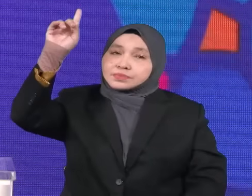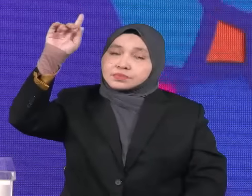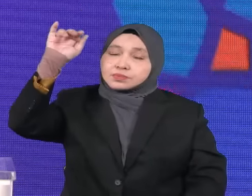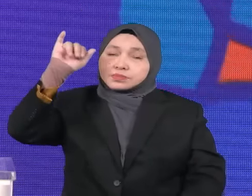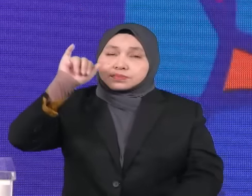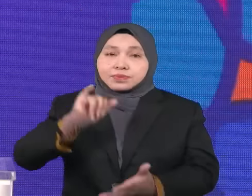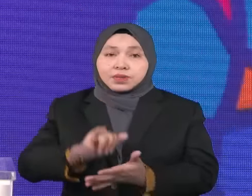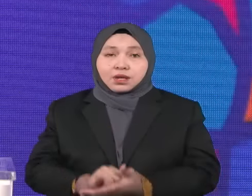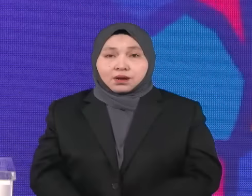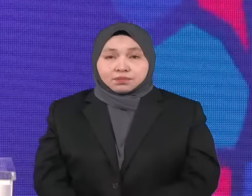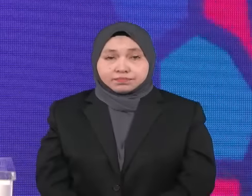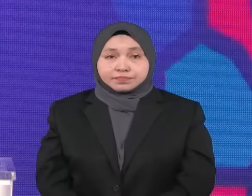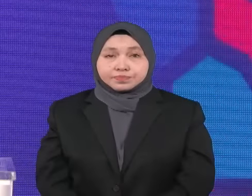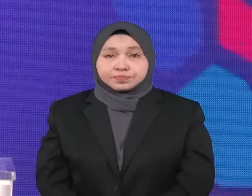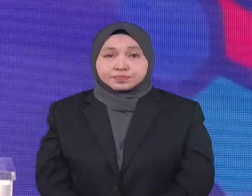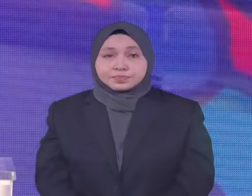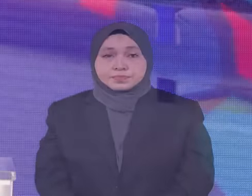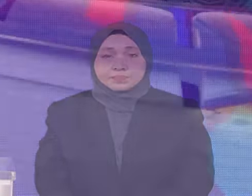العظيم.